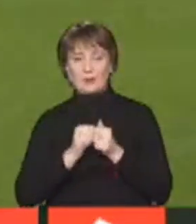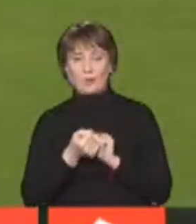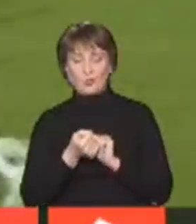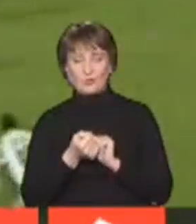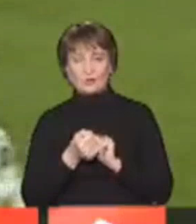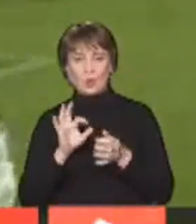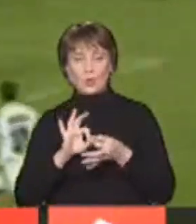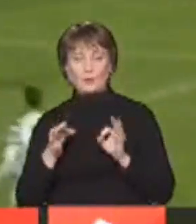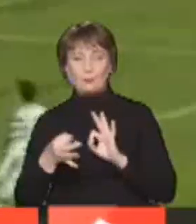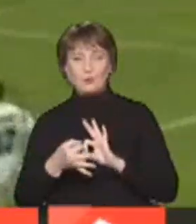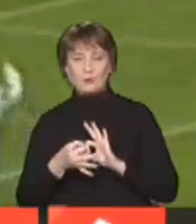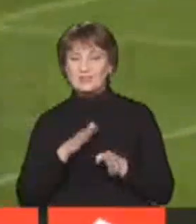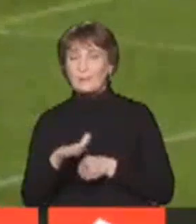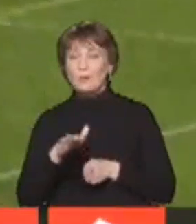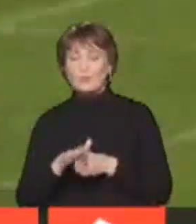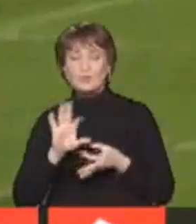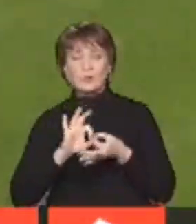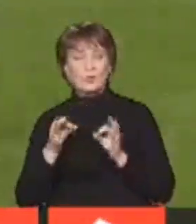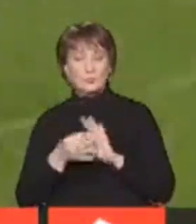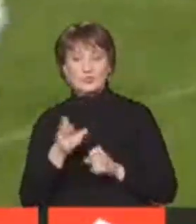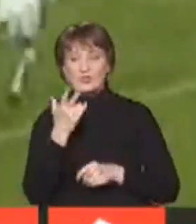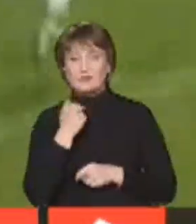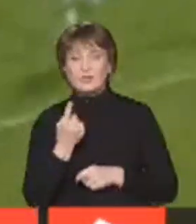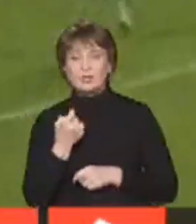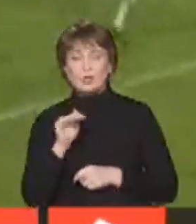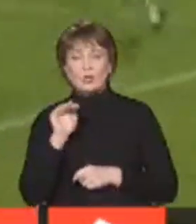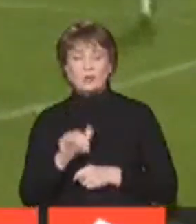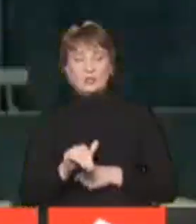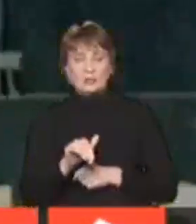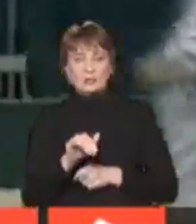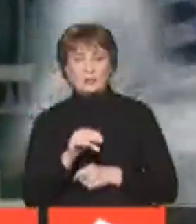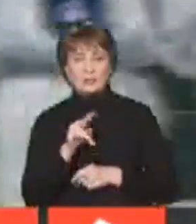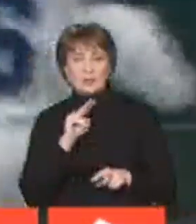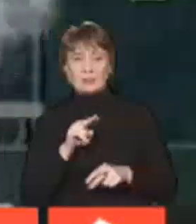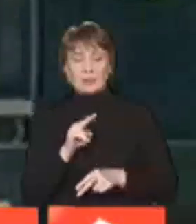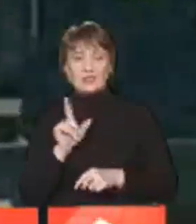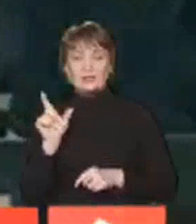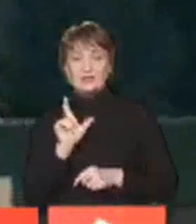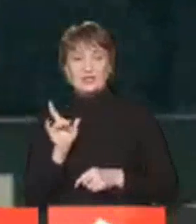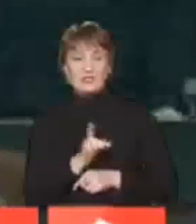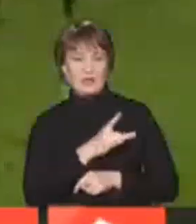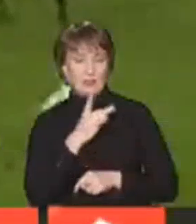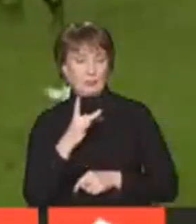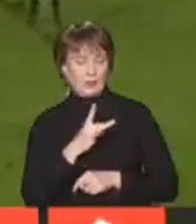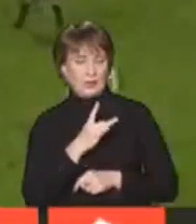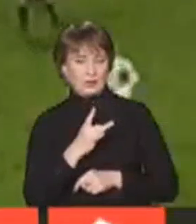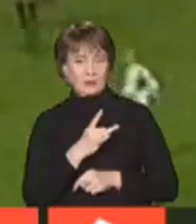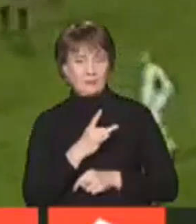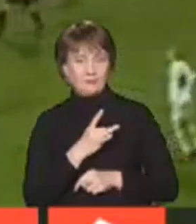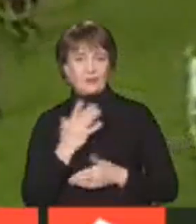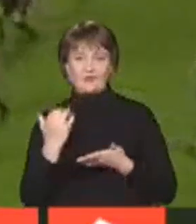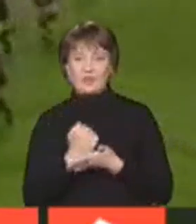Олімпійському, а трибуни до реконструкції вміщували звичні 100 тисяч глядачів, синьо-білі тричі розписалися у воротах